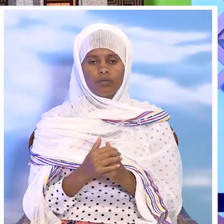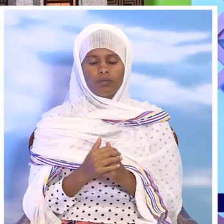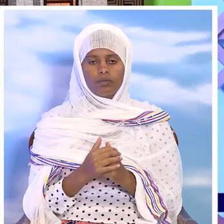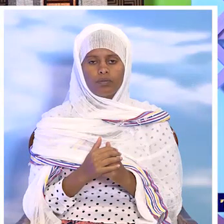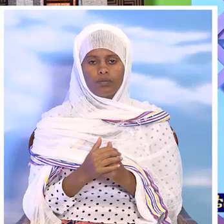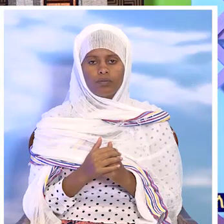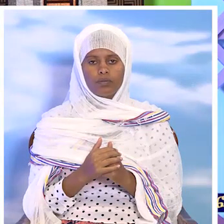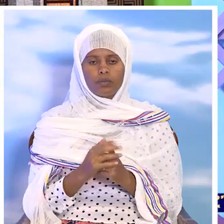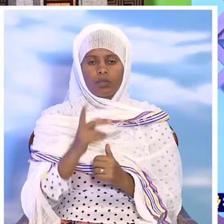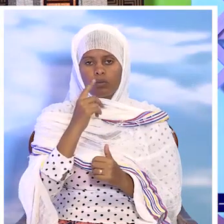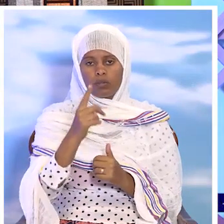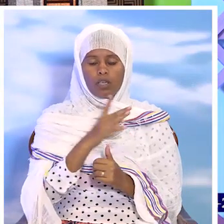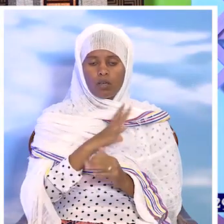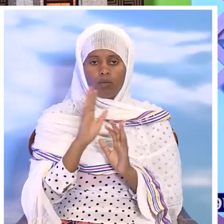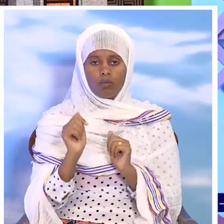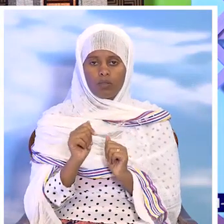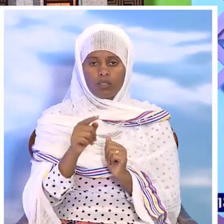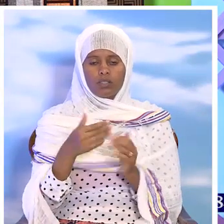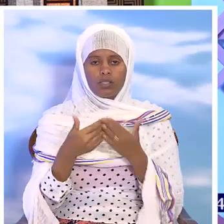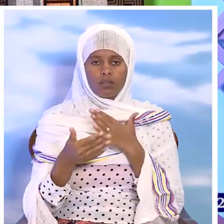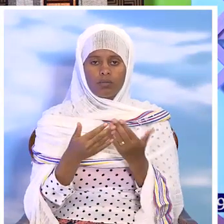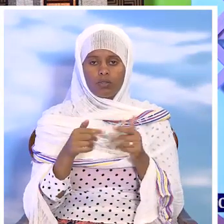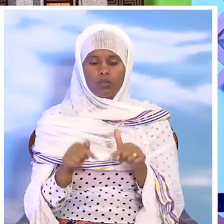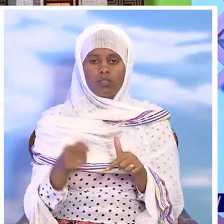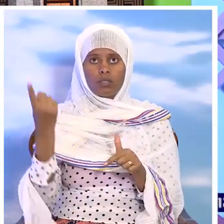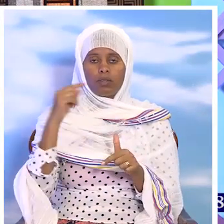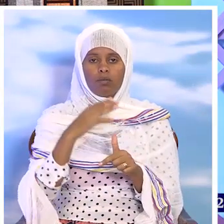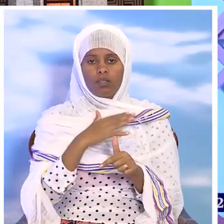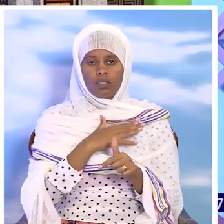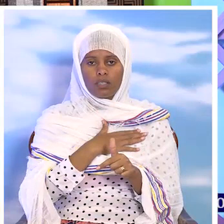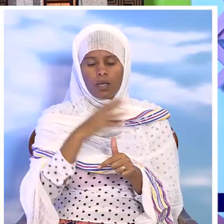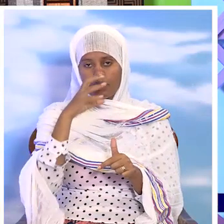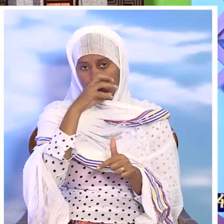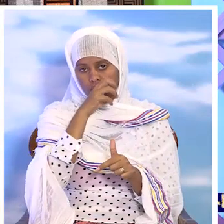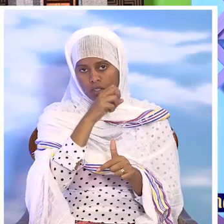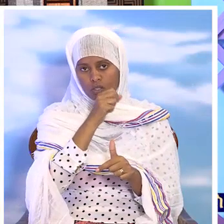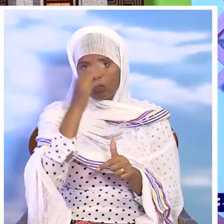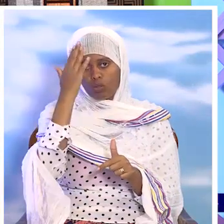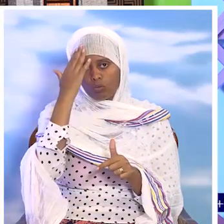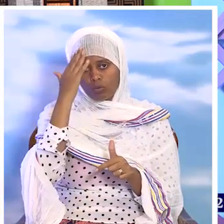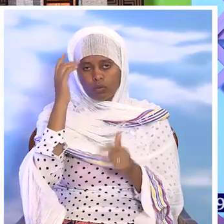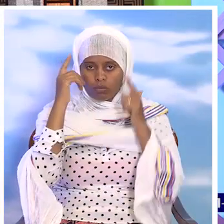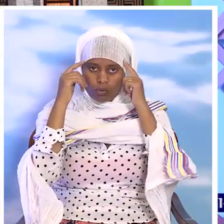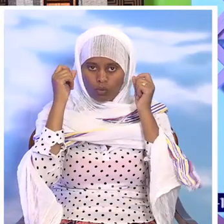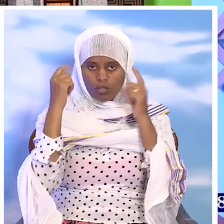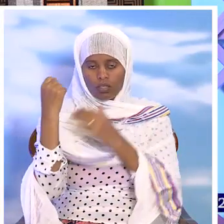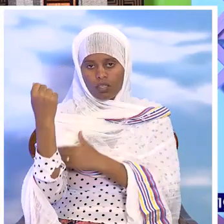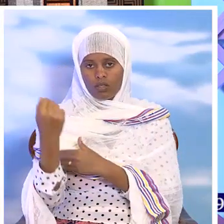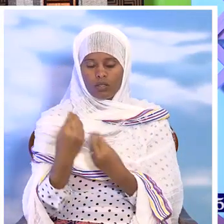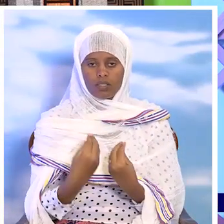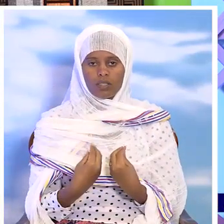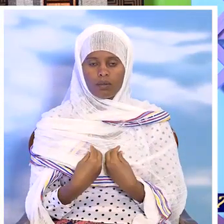እዩ ዘለና እሞኒ ነዚ ክንገብር ሕጂ እውን ልኡል እግዚኣብሔር ኣምላኽና ምስኢሩን ጥበቡን ምስውዓልን ሓይሉን ክእለቱን